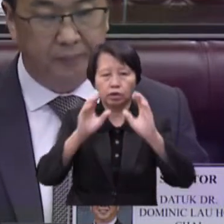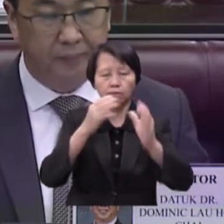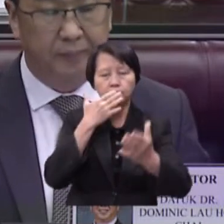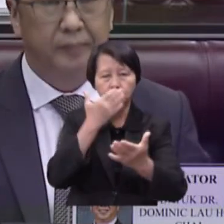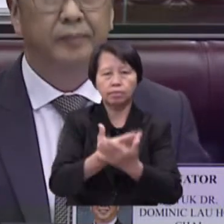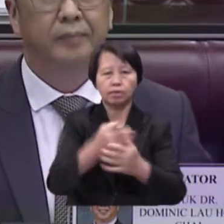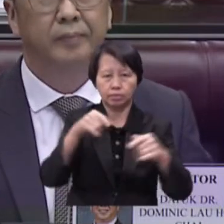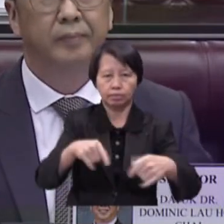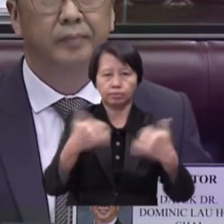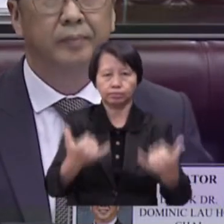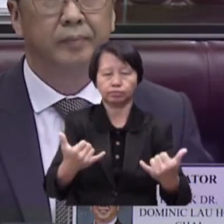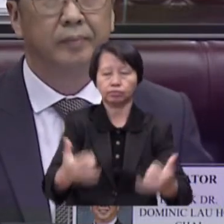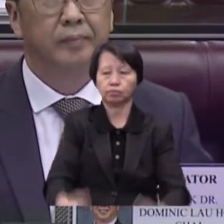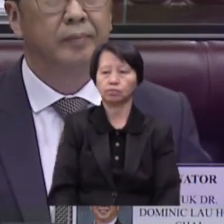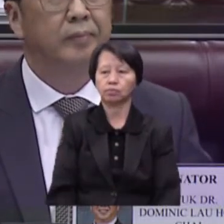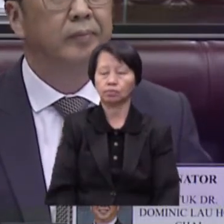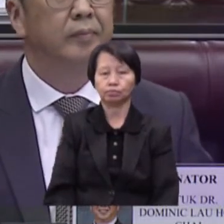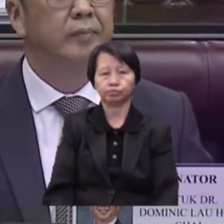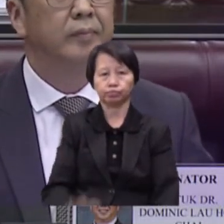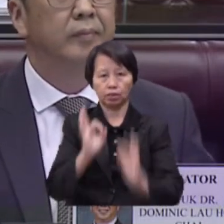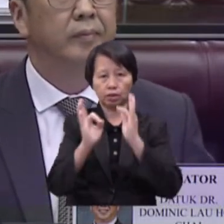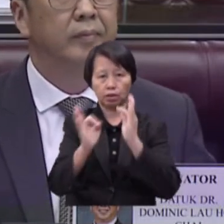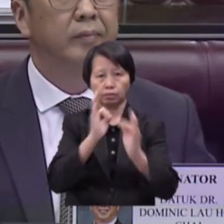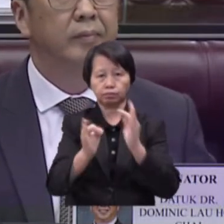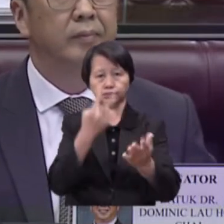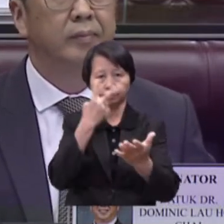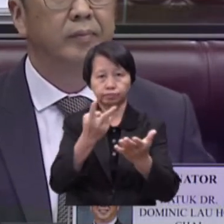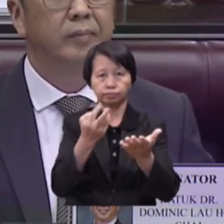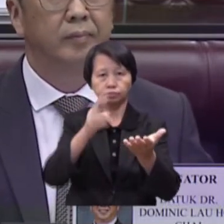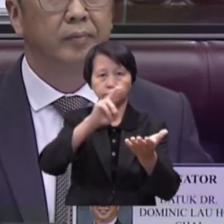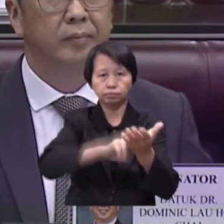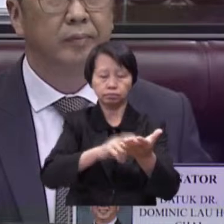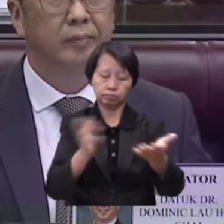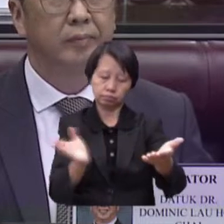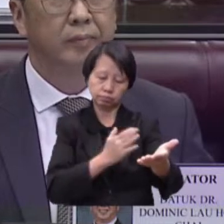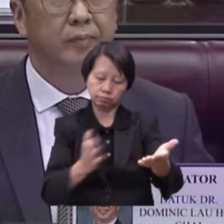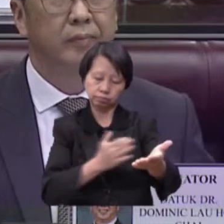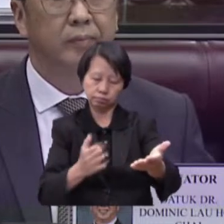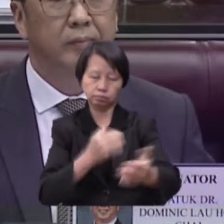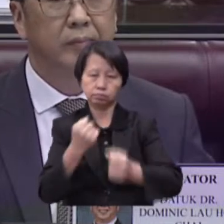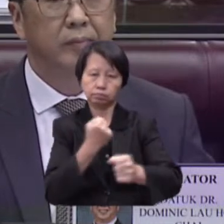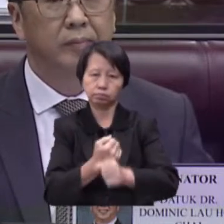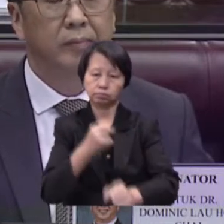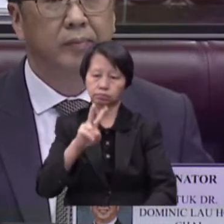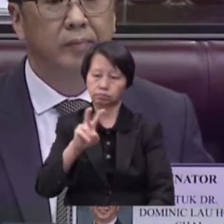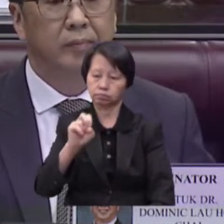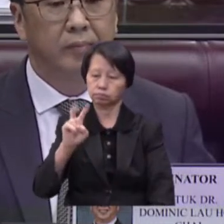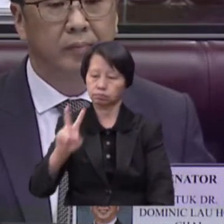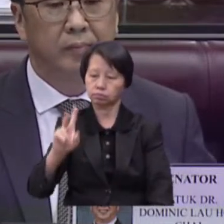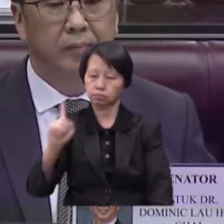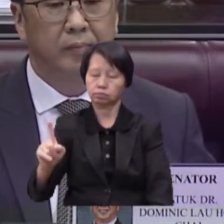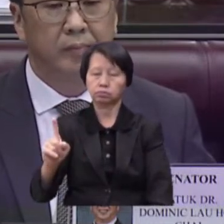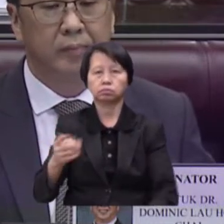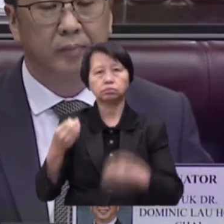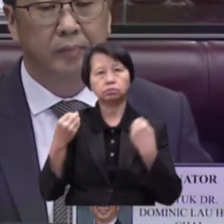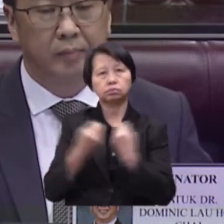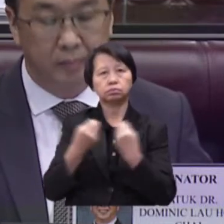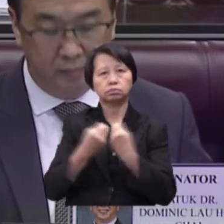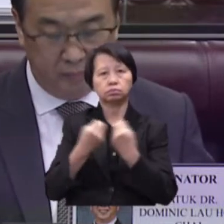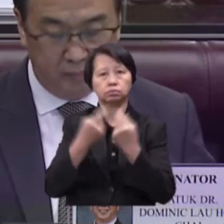dana kalau kita tengok record pada tahun 2021 jumlah